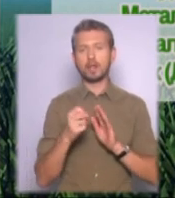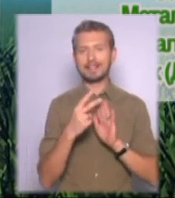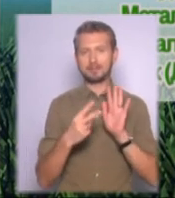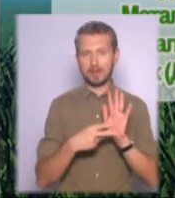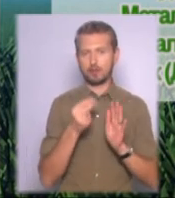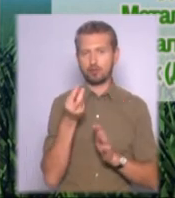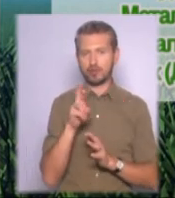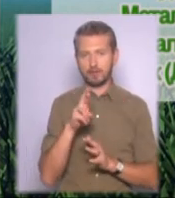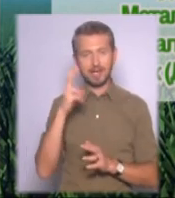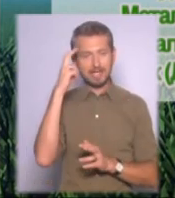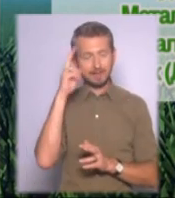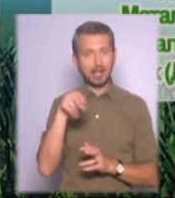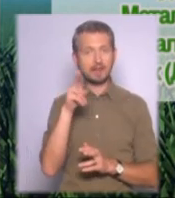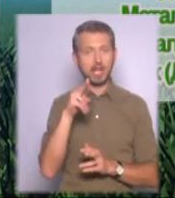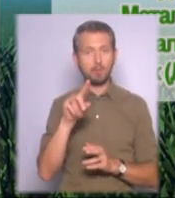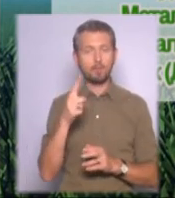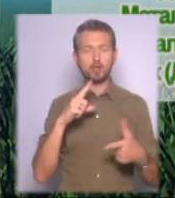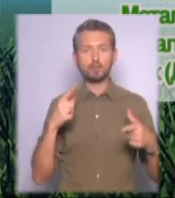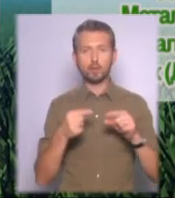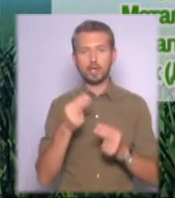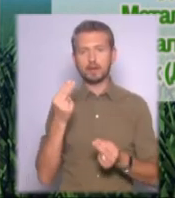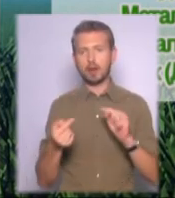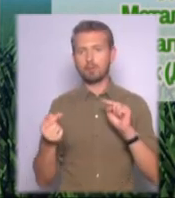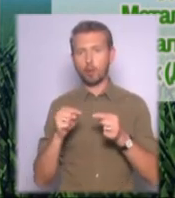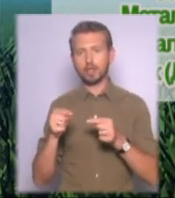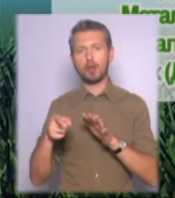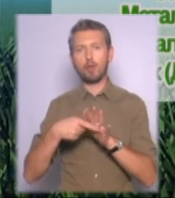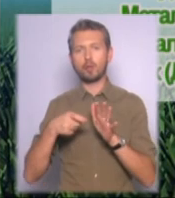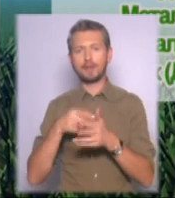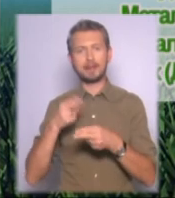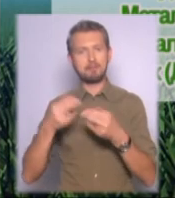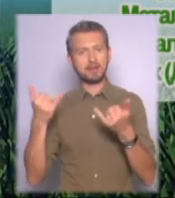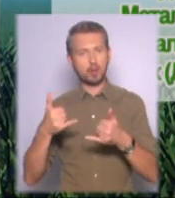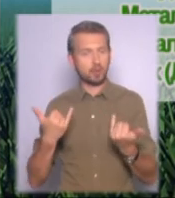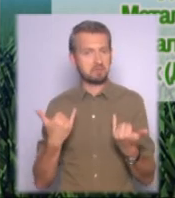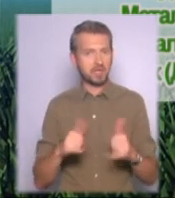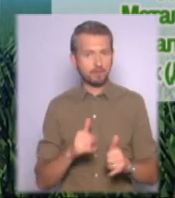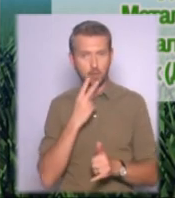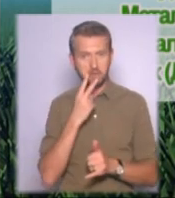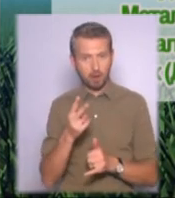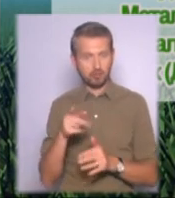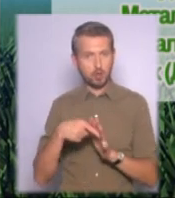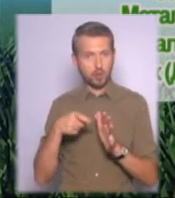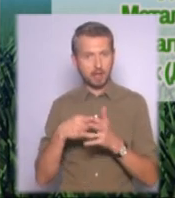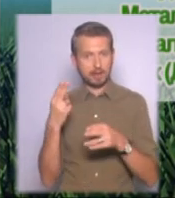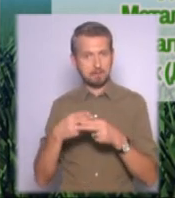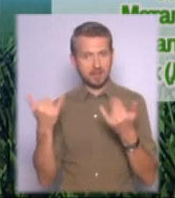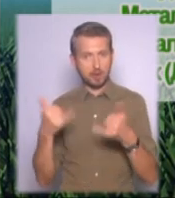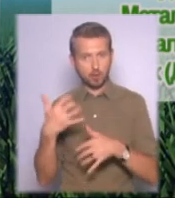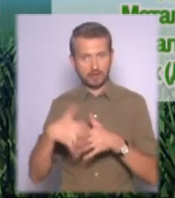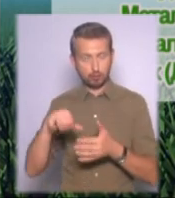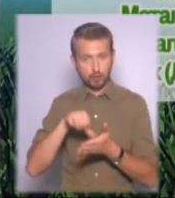червня. Київське «Динамо» у першому турі зіграє на виїзді з донецьким «Металургом». Трохи дивно бачити донецький «Металург» серед учасників, адже